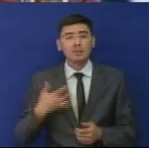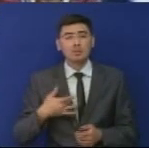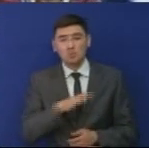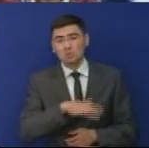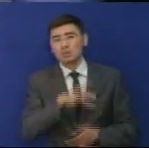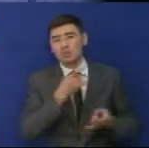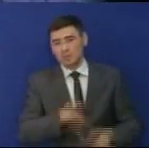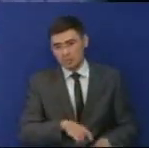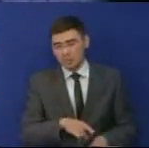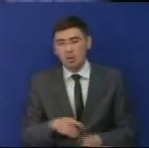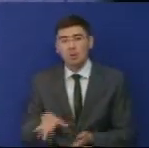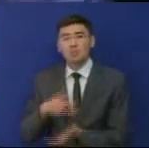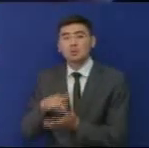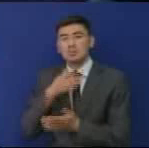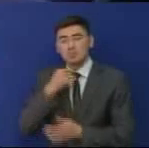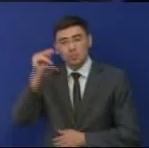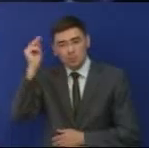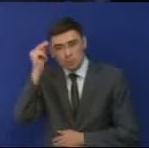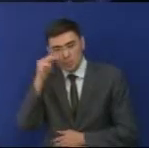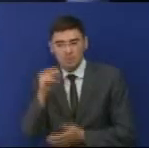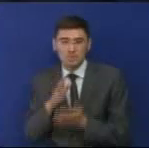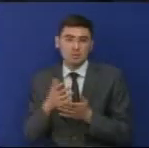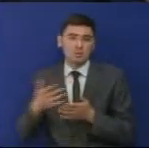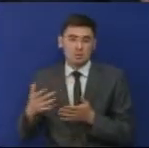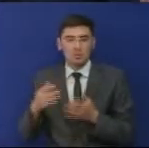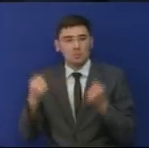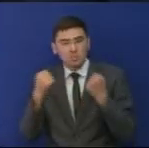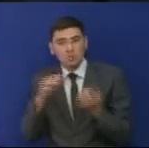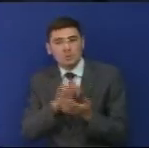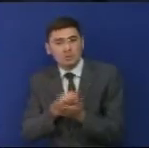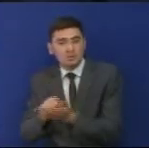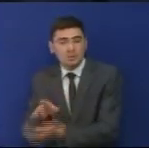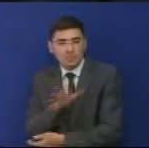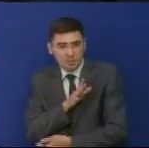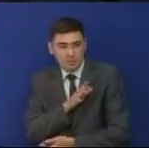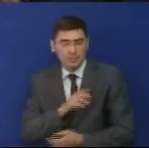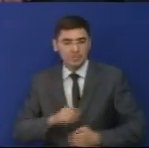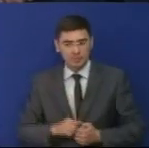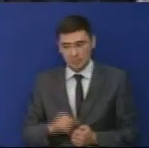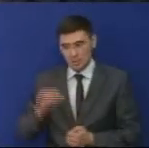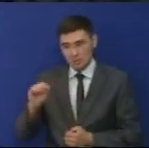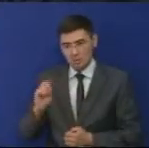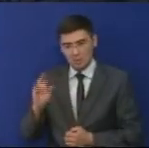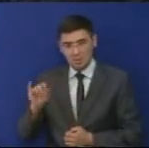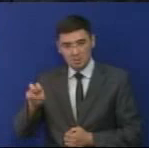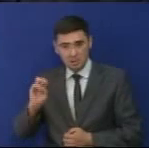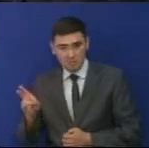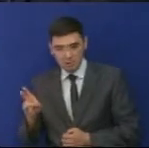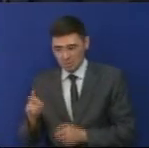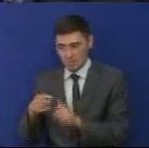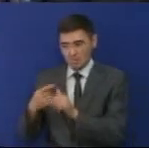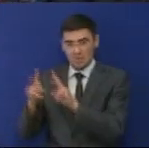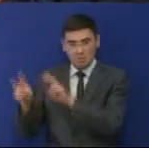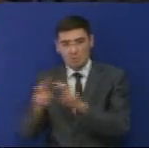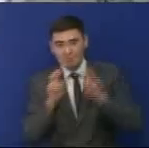получил образование в семье. Здесь же он и впервые попытал удачу в спорте. На церемонии присвоения имени Жаксалыка Ушкемпирова Академии